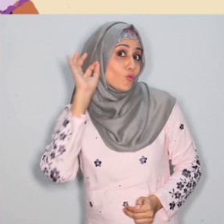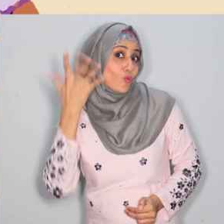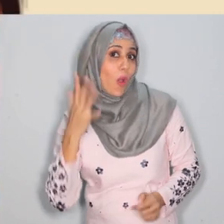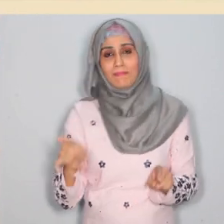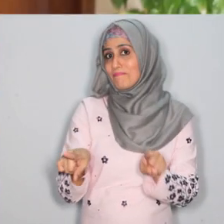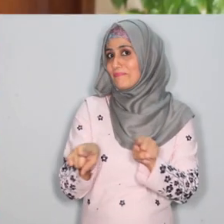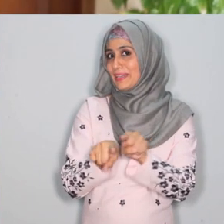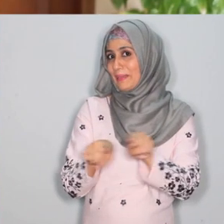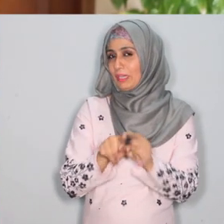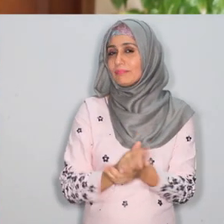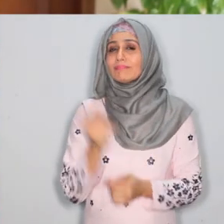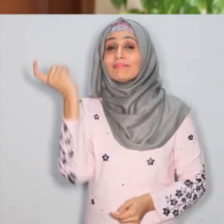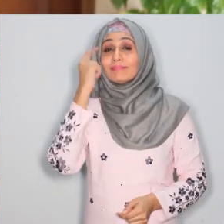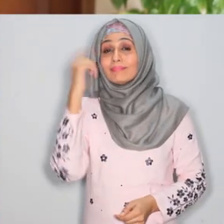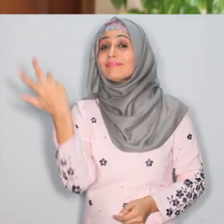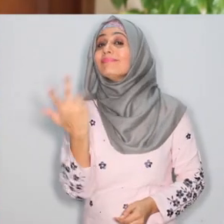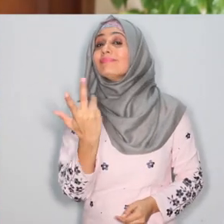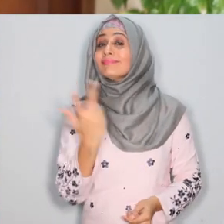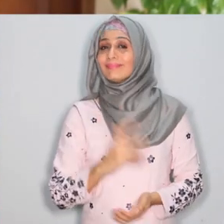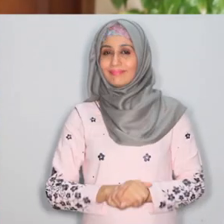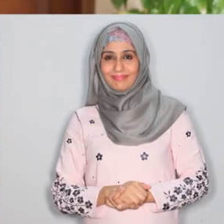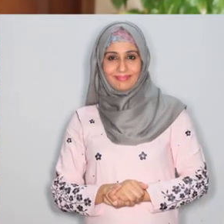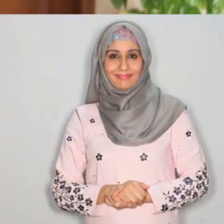है। क्या ख्याल है?